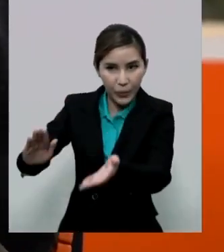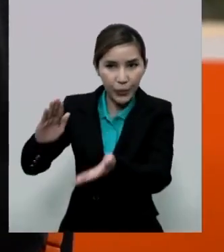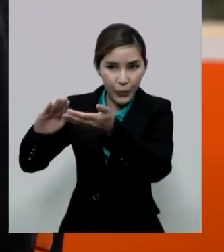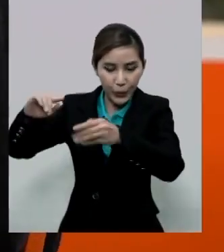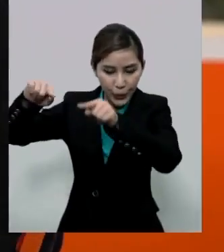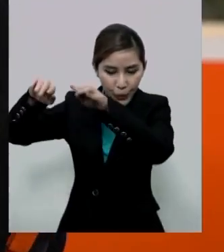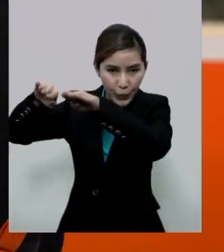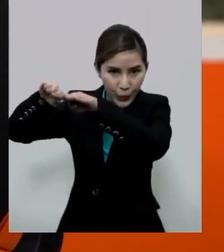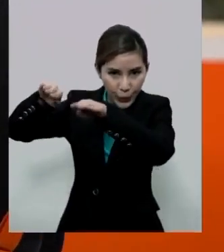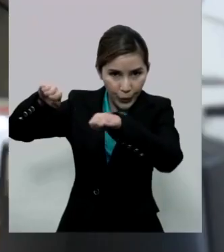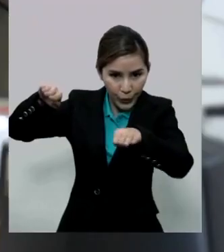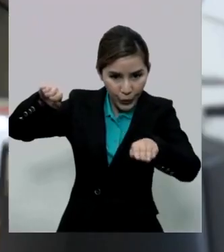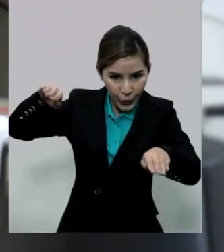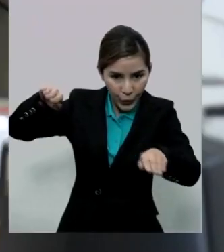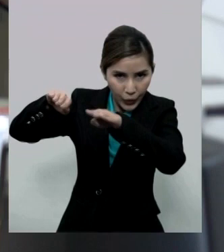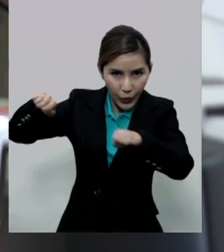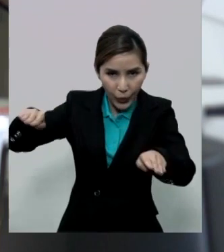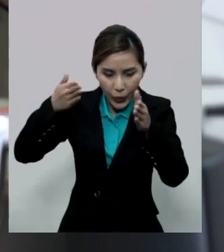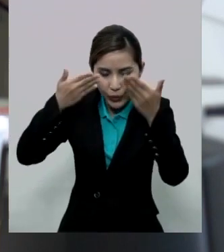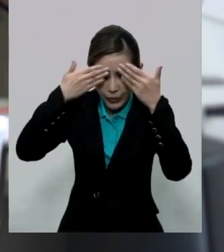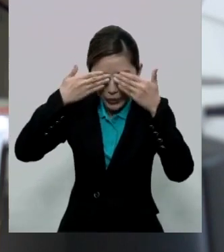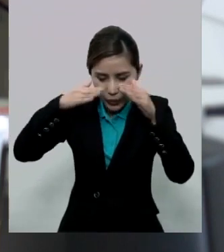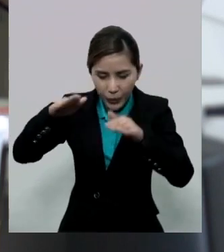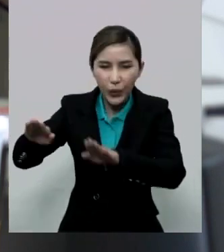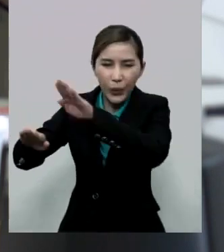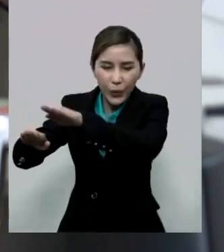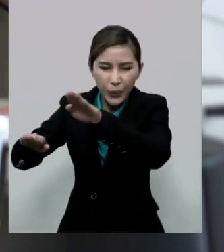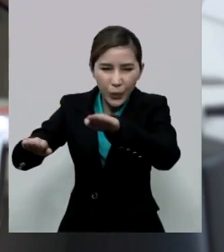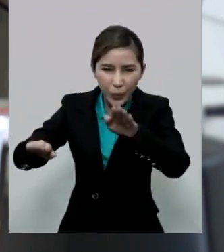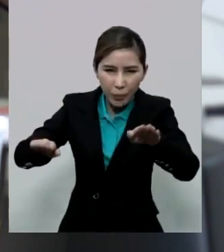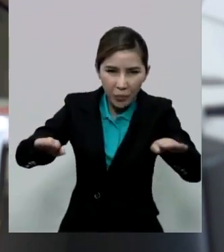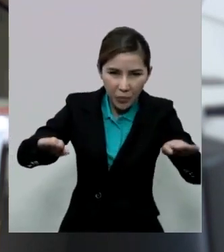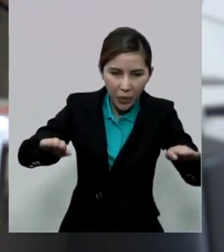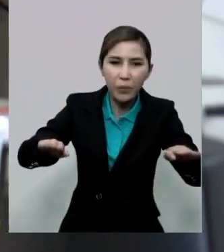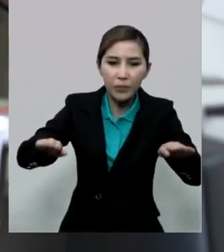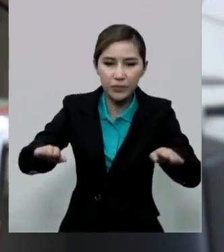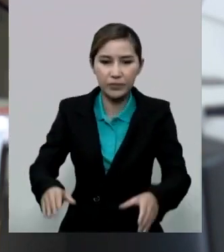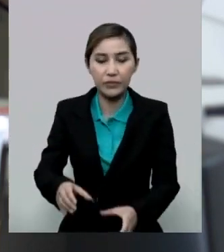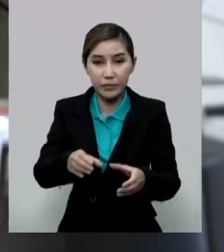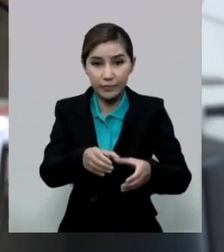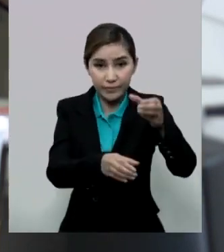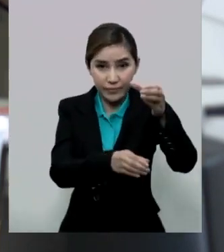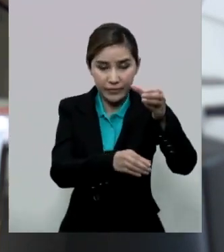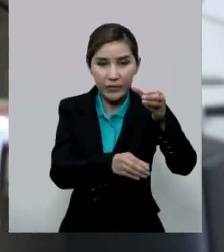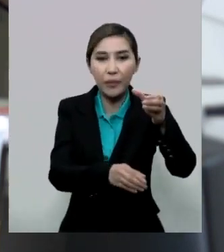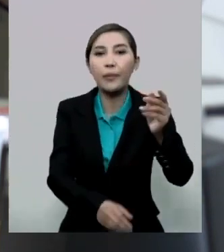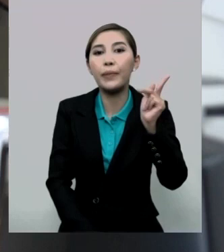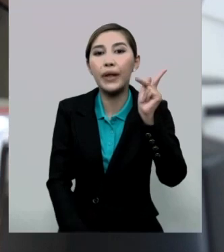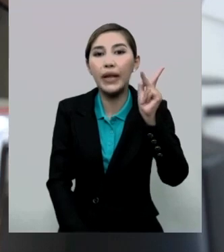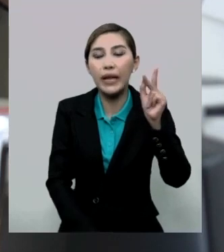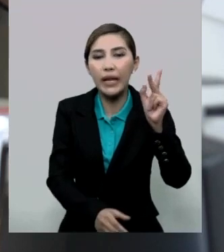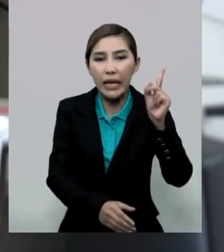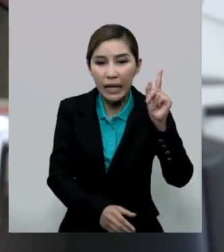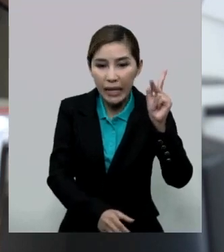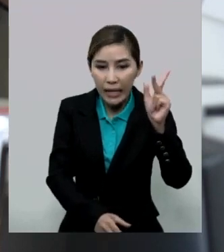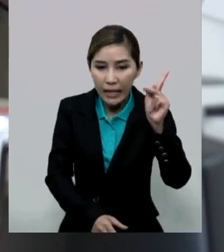รงเนี้ยครับจะมีการไล่ระดับความสูงเพื่อให้แบบคนที่มองไม่เห็นเขาได้แยกออกว่าคนไหนเป็นคนไหนอะครับทีนี้คนแรกเป็น